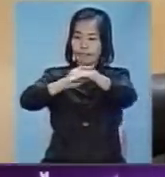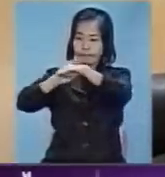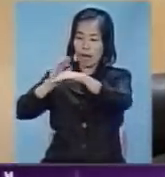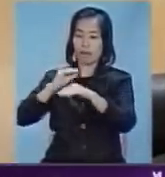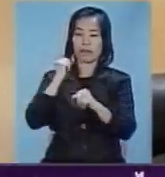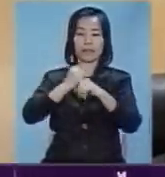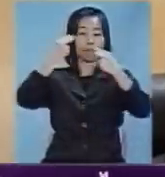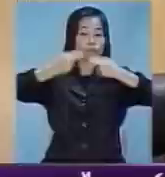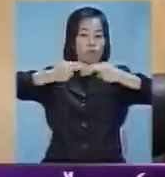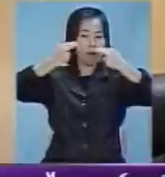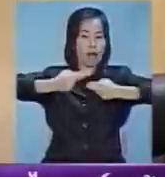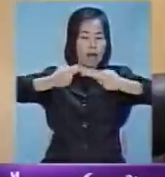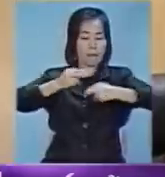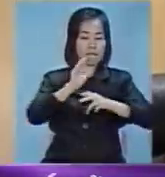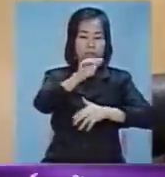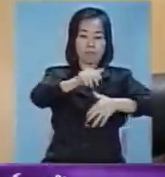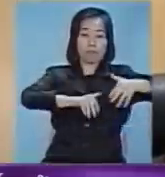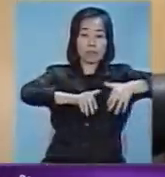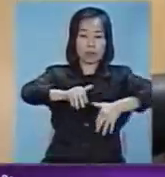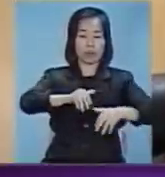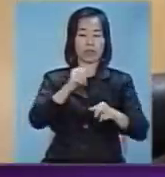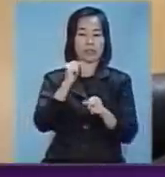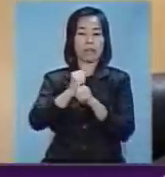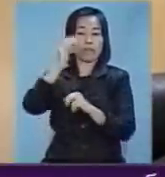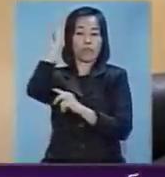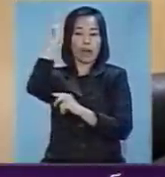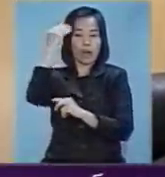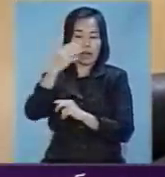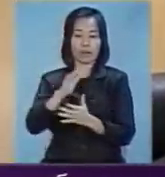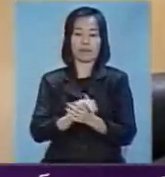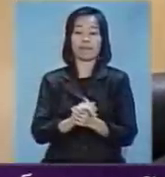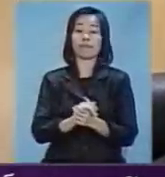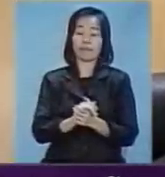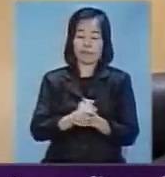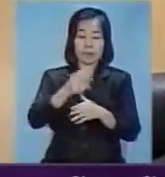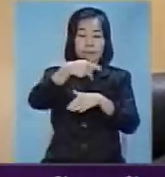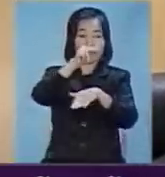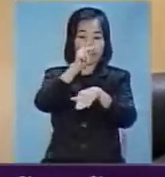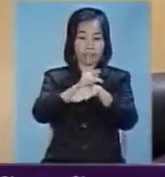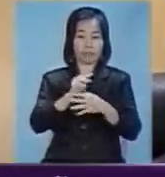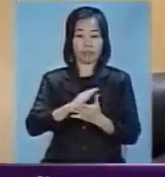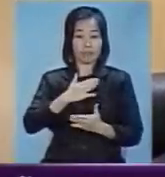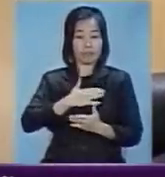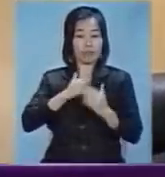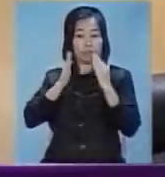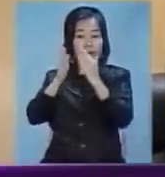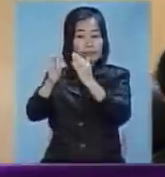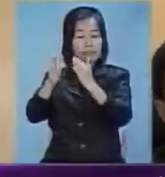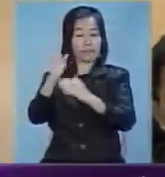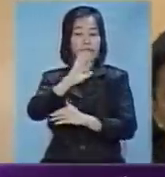ทำสงครามประชาชนอย่างที่ประกาศกัไว้บนทีวีธรรมฐานครับ ไม่ใช่ผมใส่ร้าย